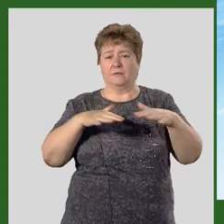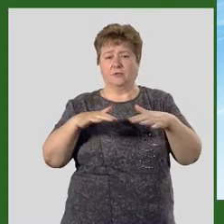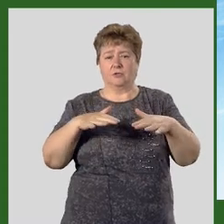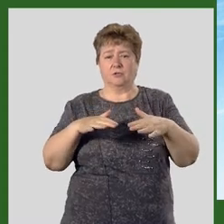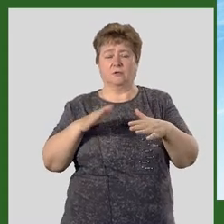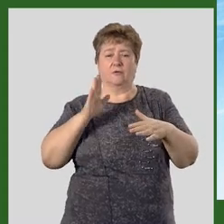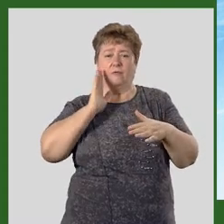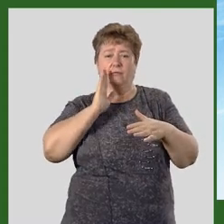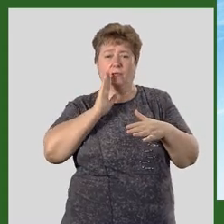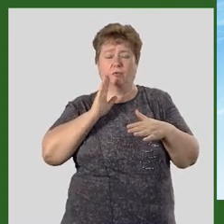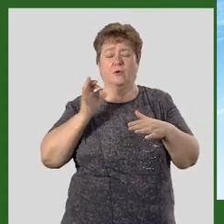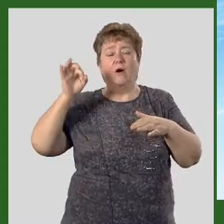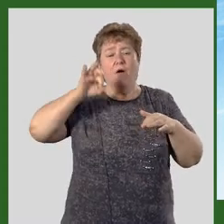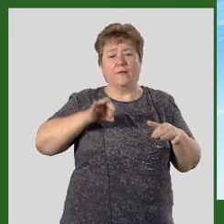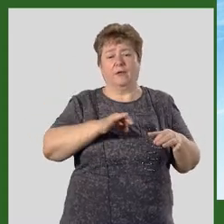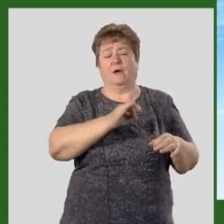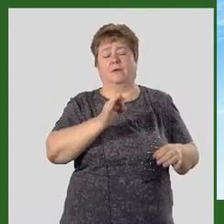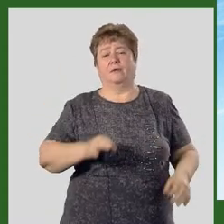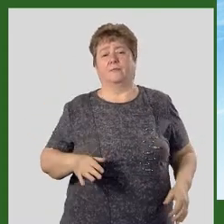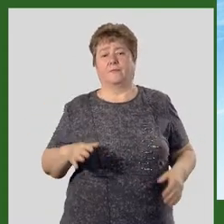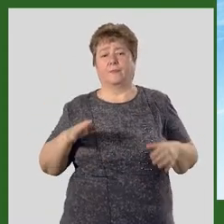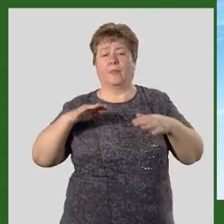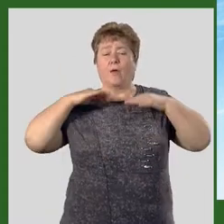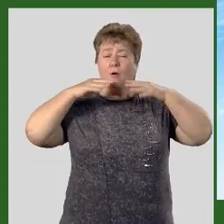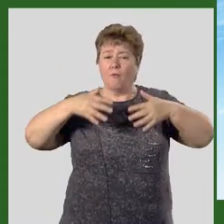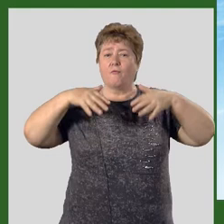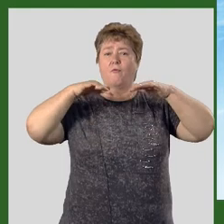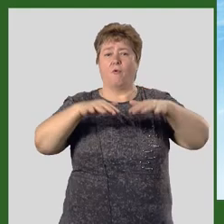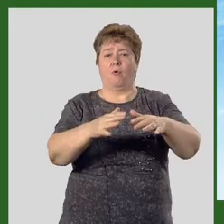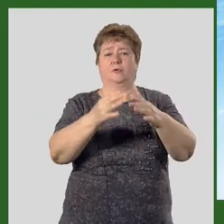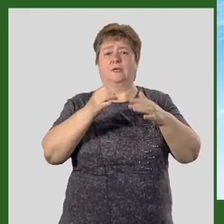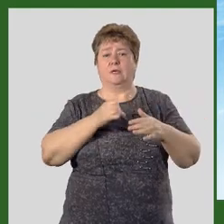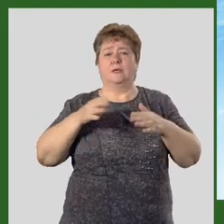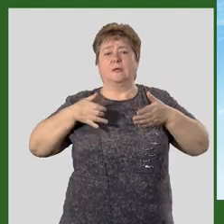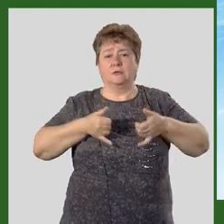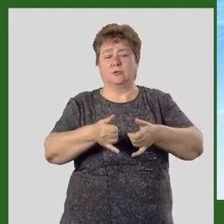движения вод в океане – волны и течения.